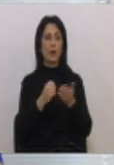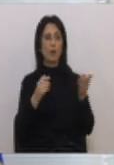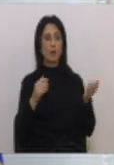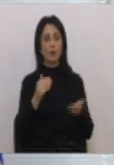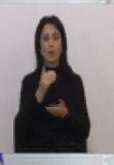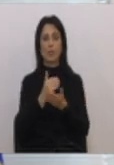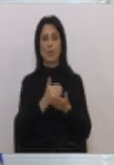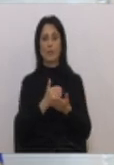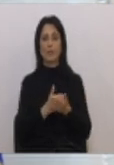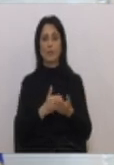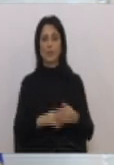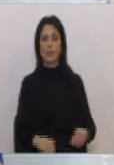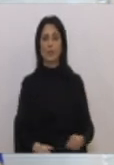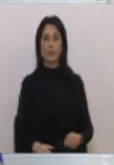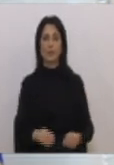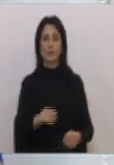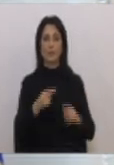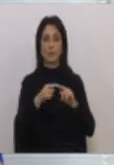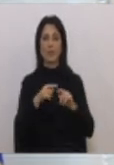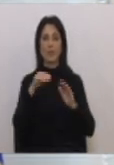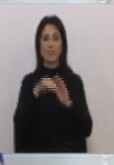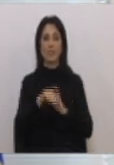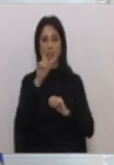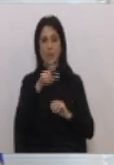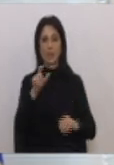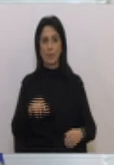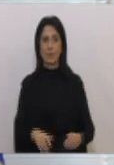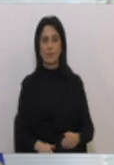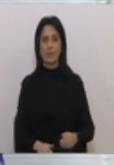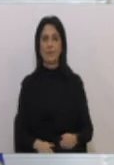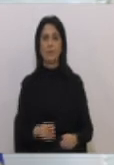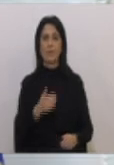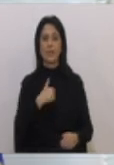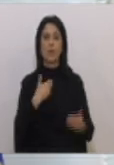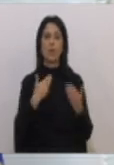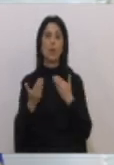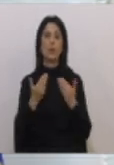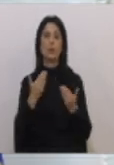რომელიც სამწუხაროდ იწირავს ადამიანებს. Და მინდა მოუწოდო